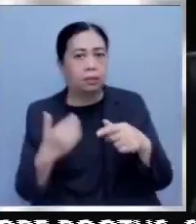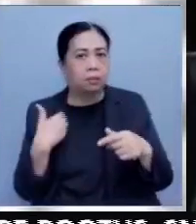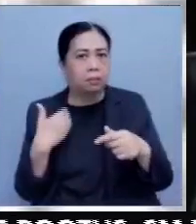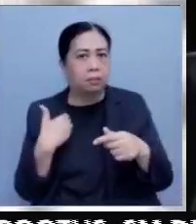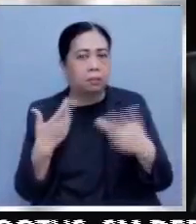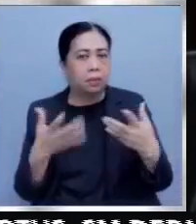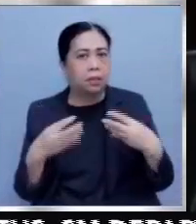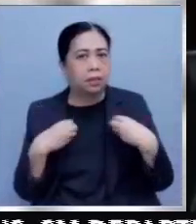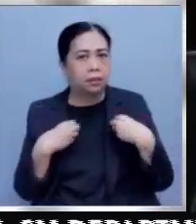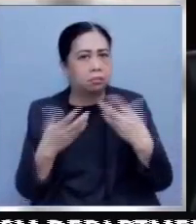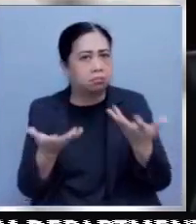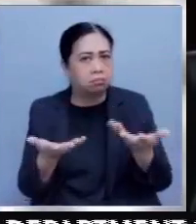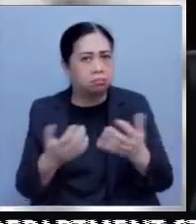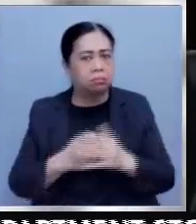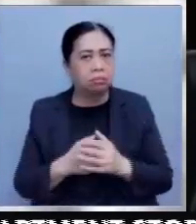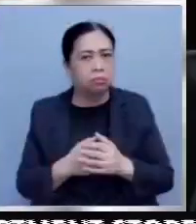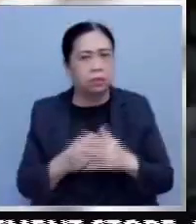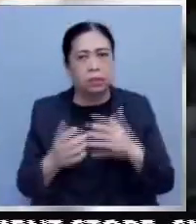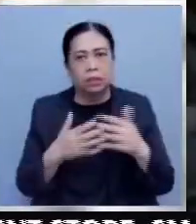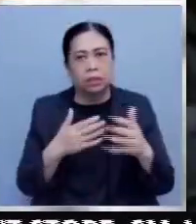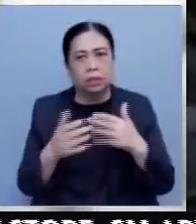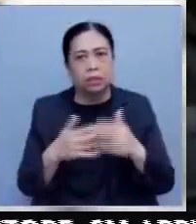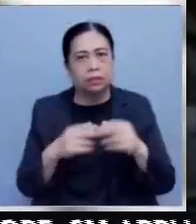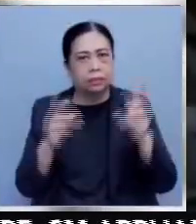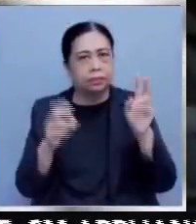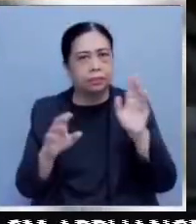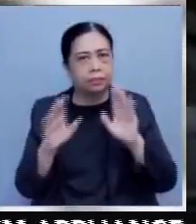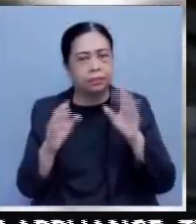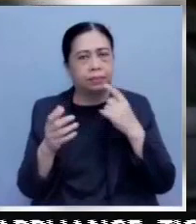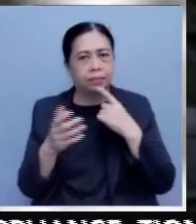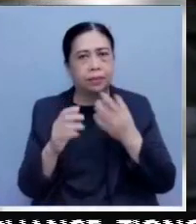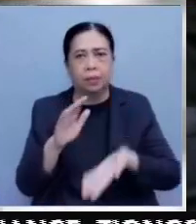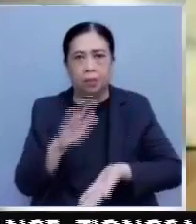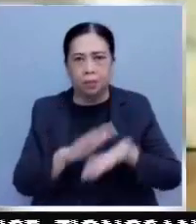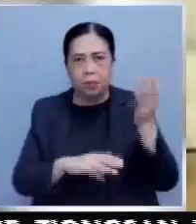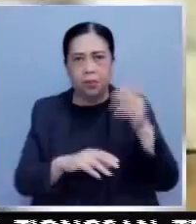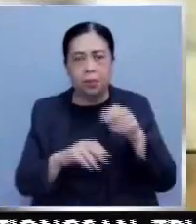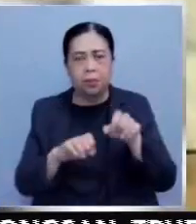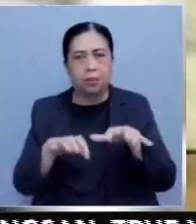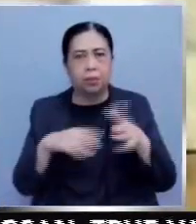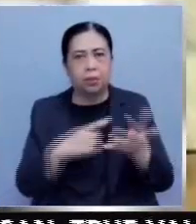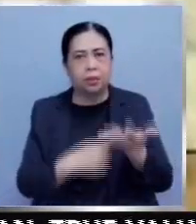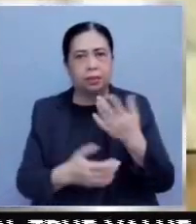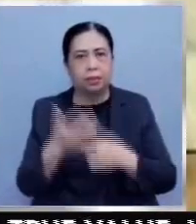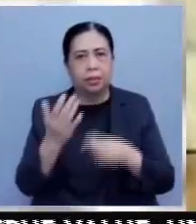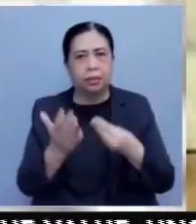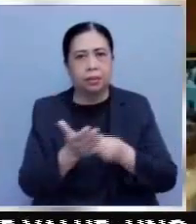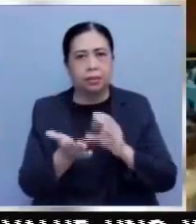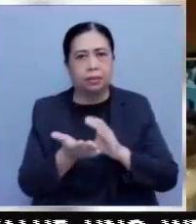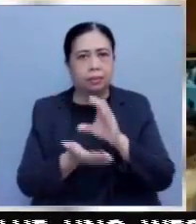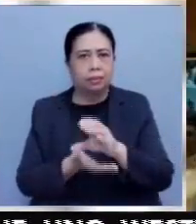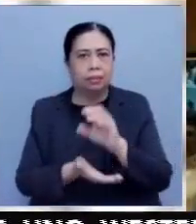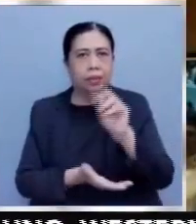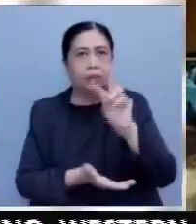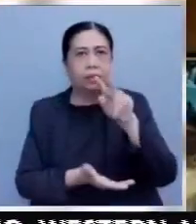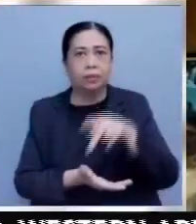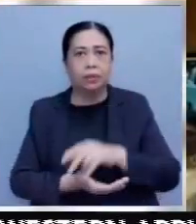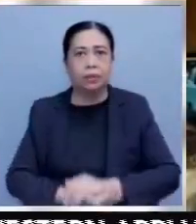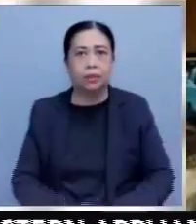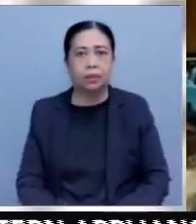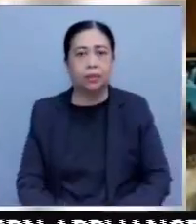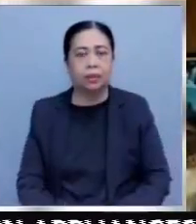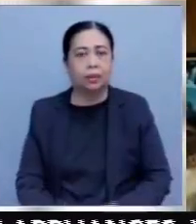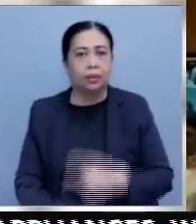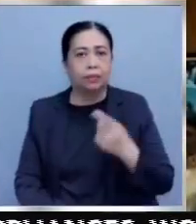ito. Sa kabila ng kontrobersya, nakalusot sa plenary debates ang pondo ng OVP. Para sa